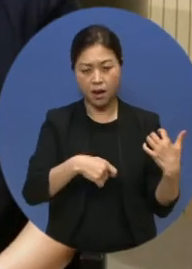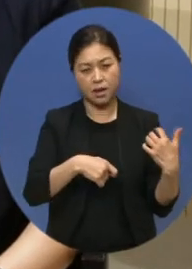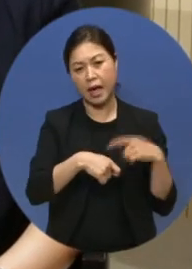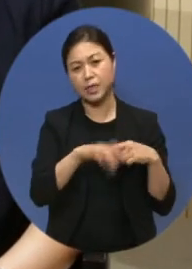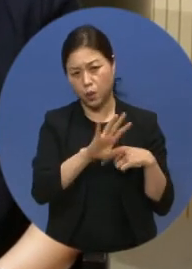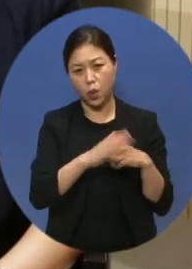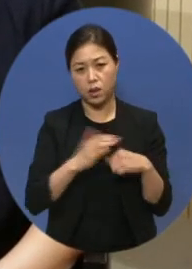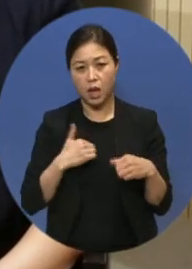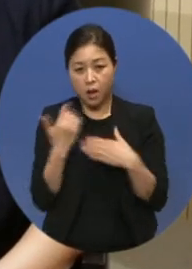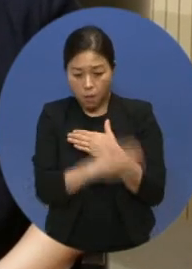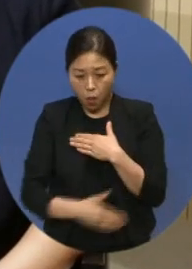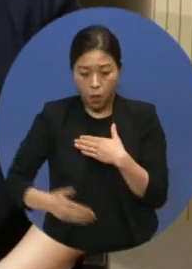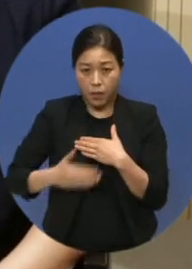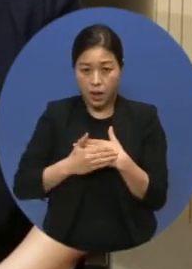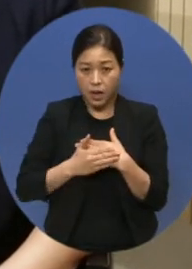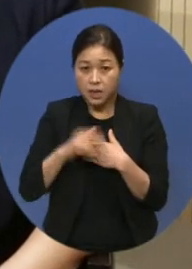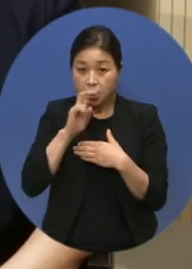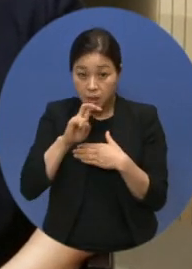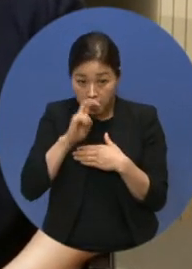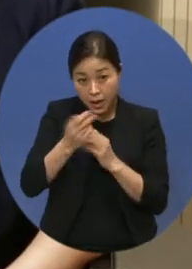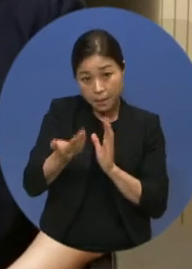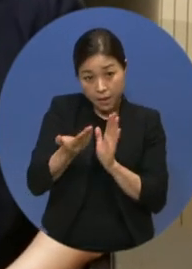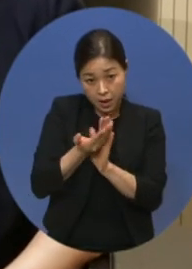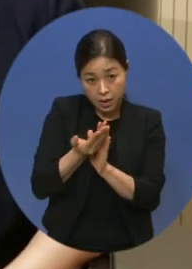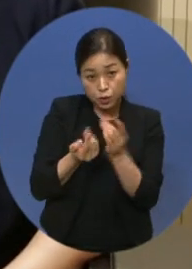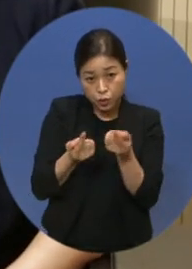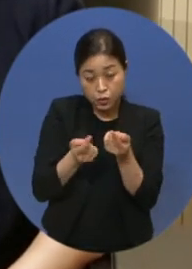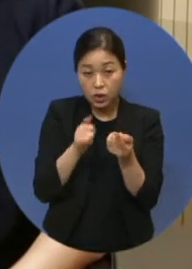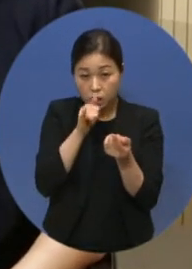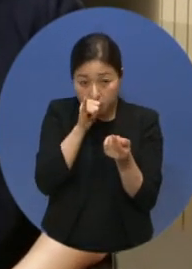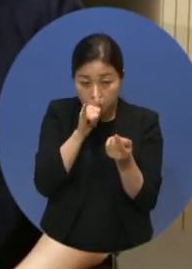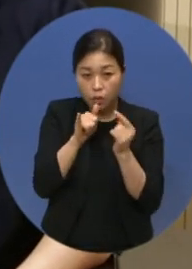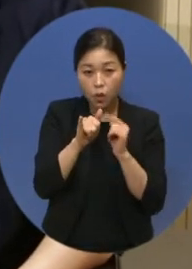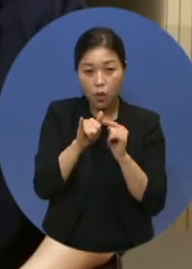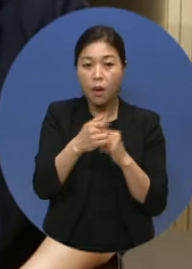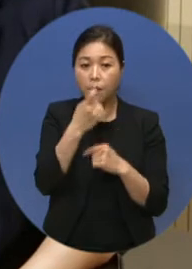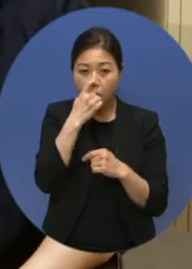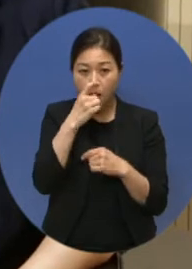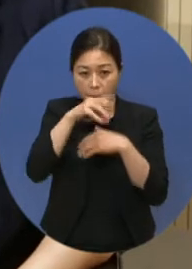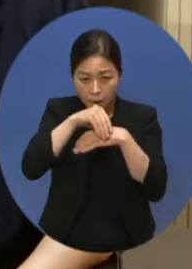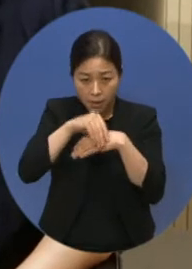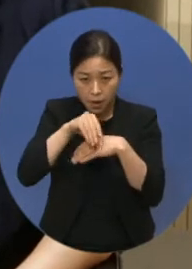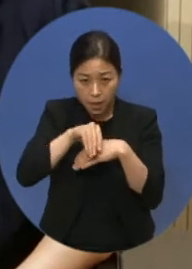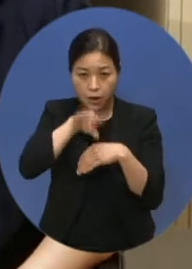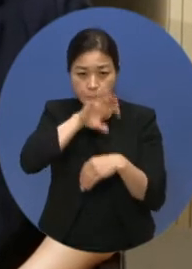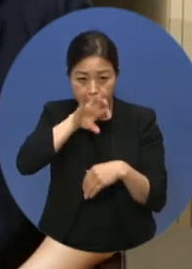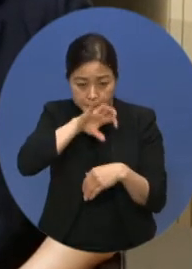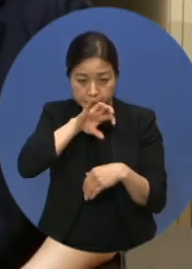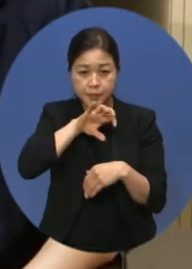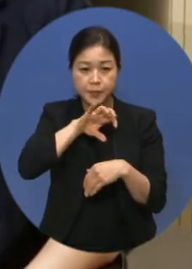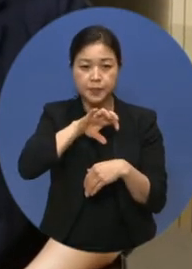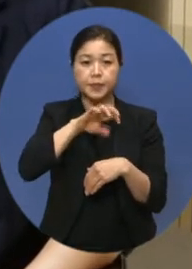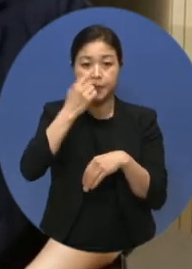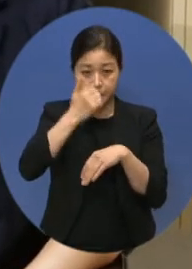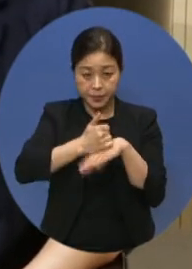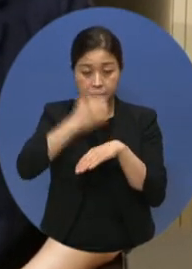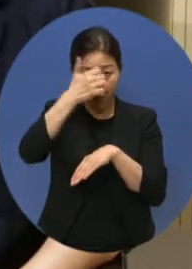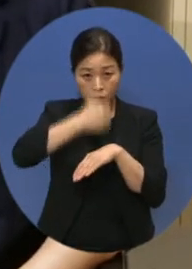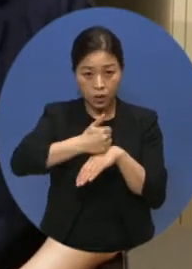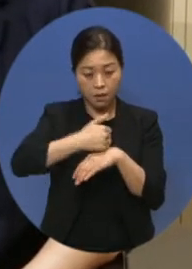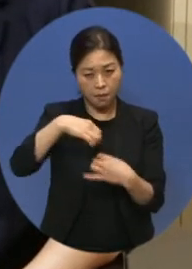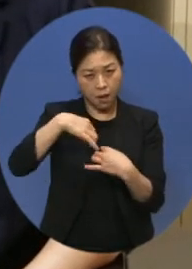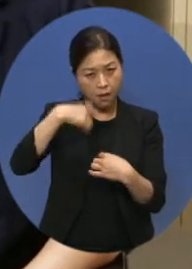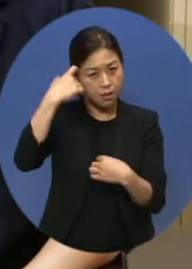구조를 만들어가고 또 그것을 습득하고 또 익혀가면서 그걸 감각적으로